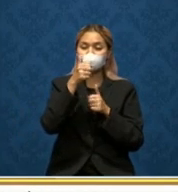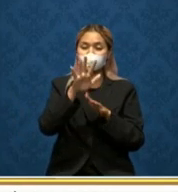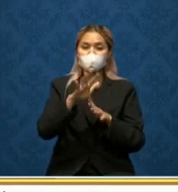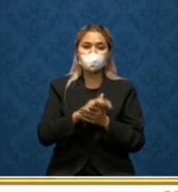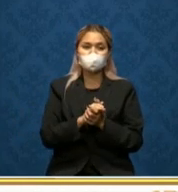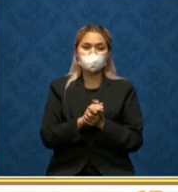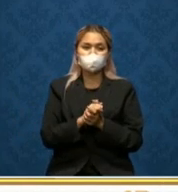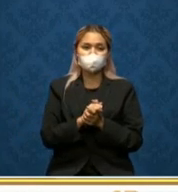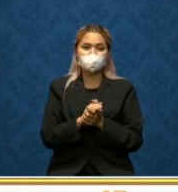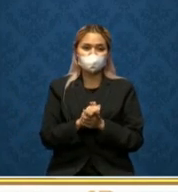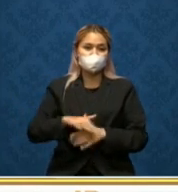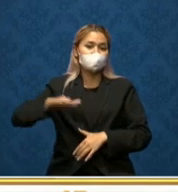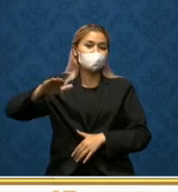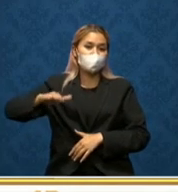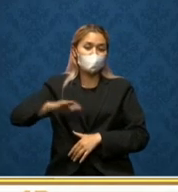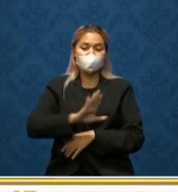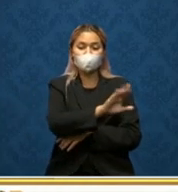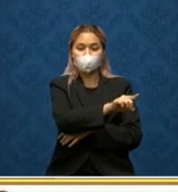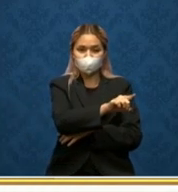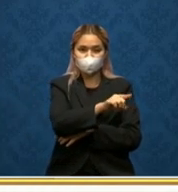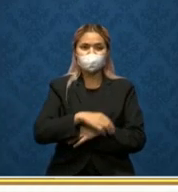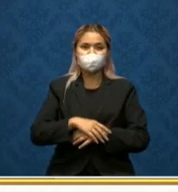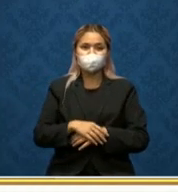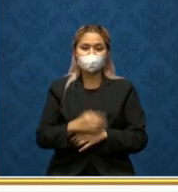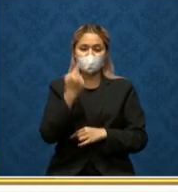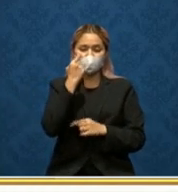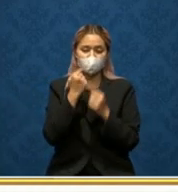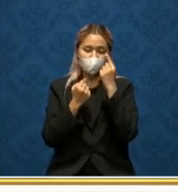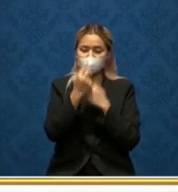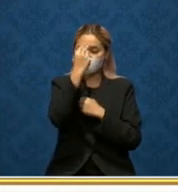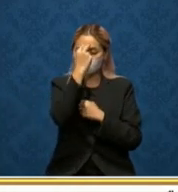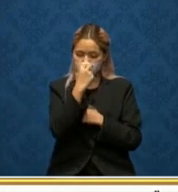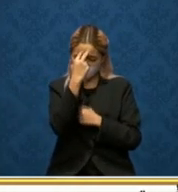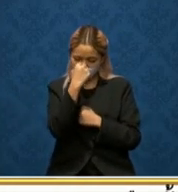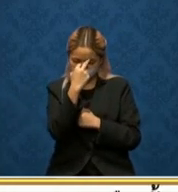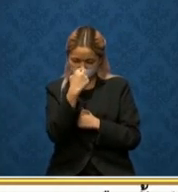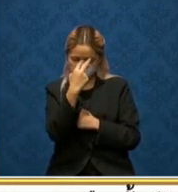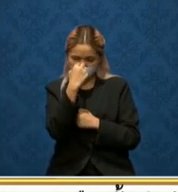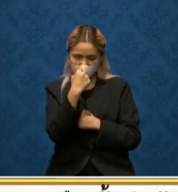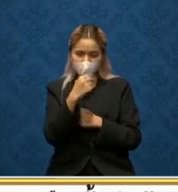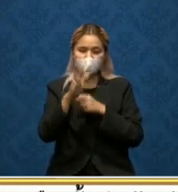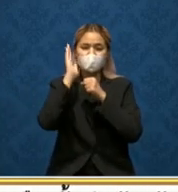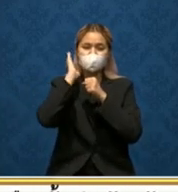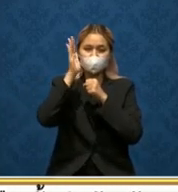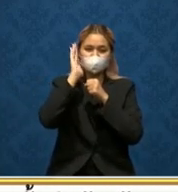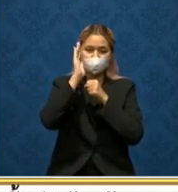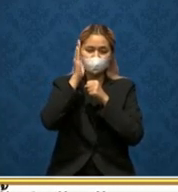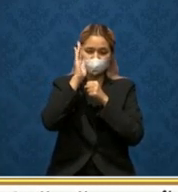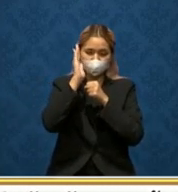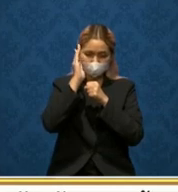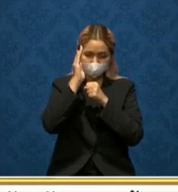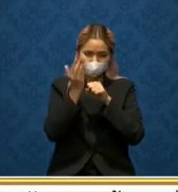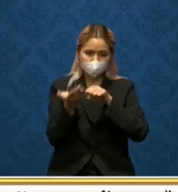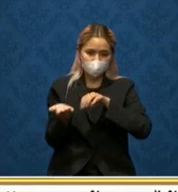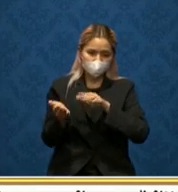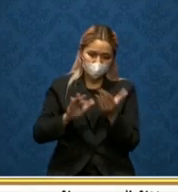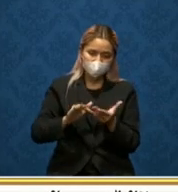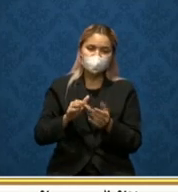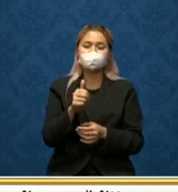คือน้องอดีตน้องท่านน่ะอดีตผบทบที่อุตส่าห์น้ำตาหูน้ำตาไหลแถลงกับสื่อนนี่ดอกเลยนะ